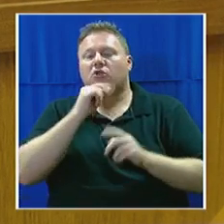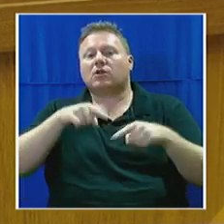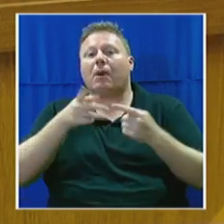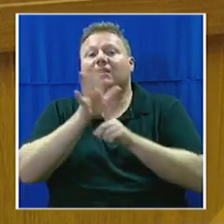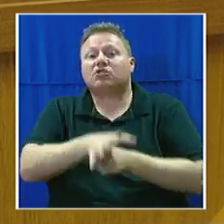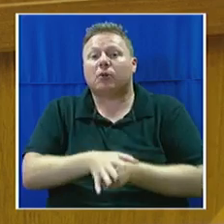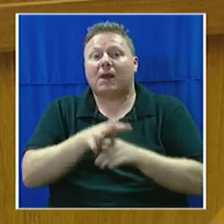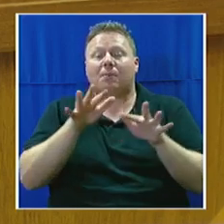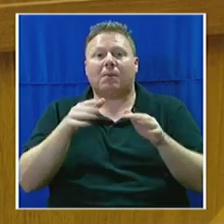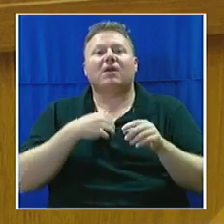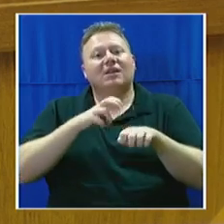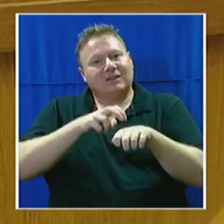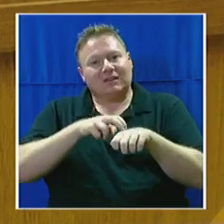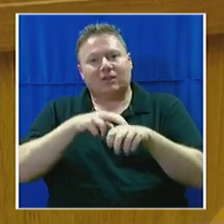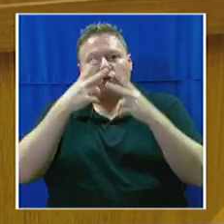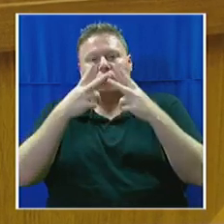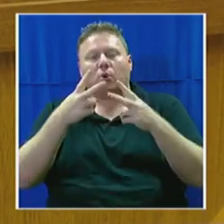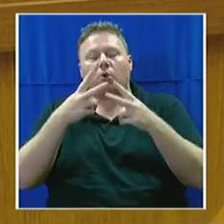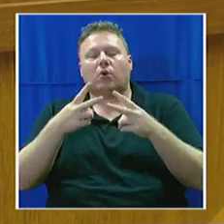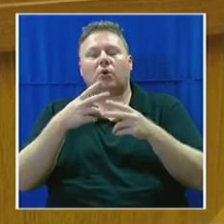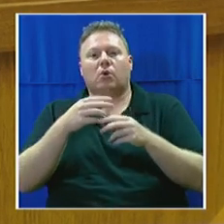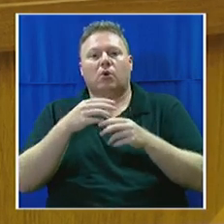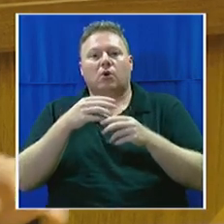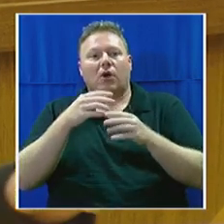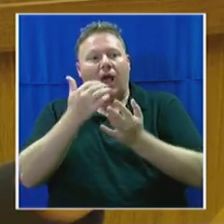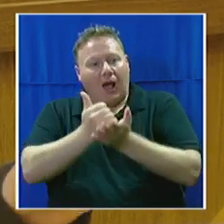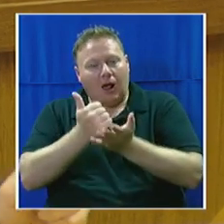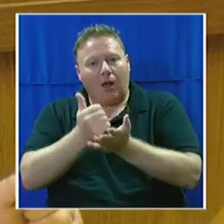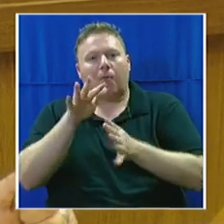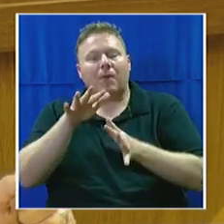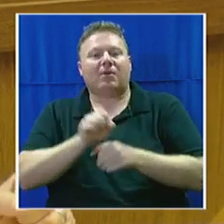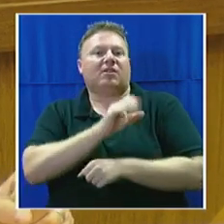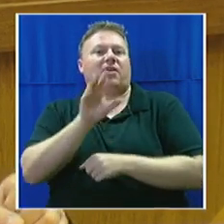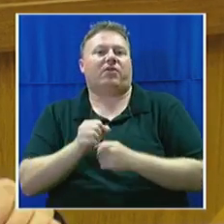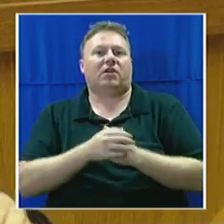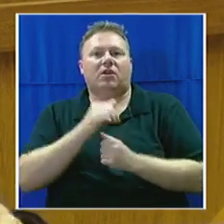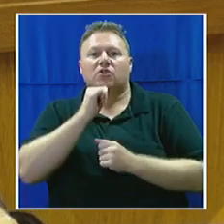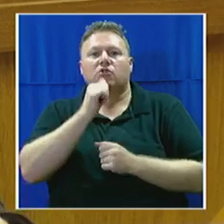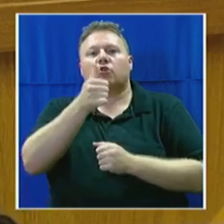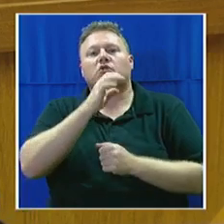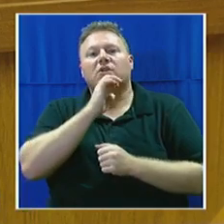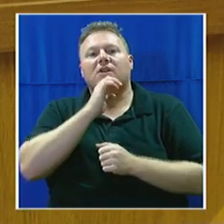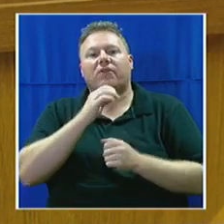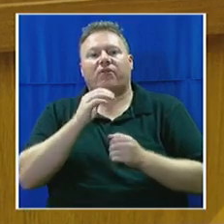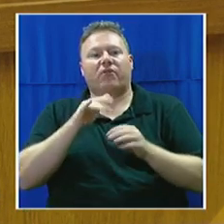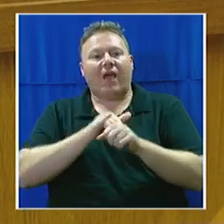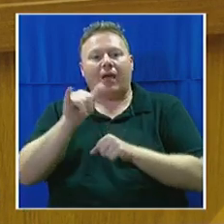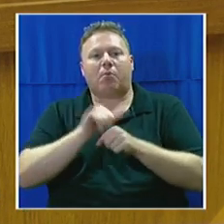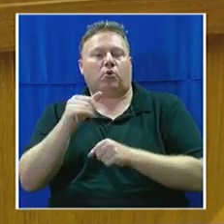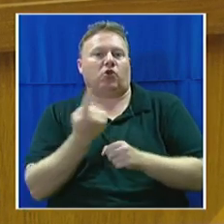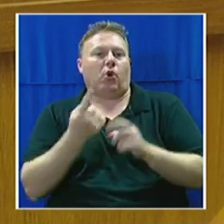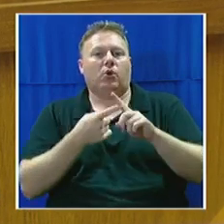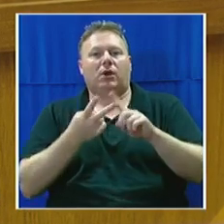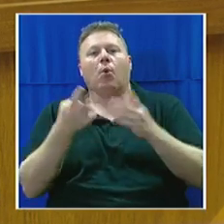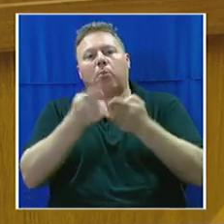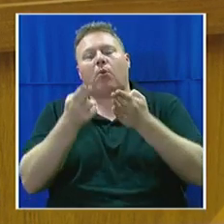na die mense van ons eie land. Dit is nie goed genoeg net om ons liggame en havens te beskerm nie, maar maatreëls moet dringend ingestel word omrede